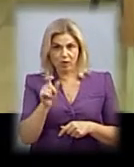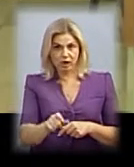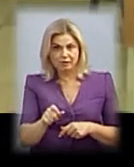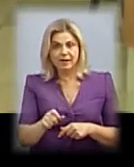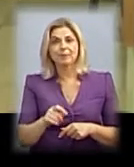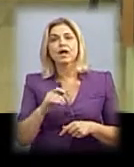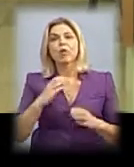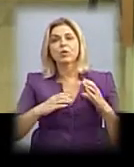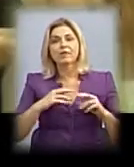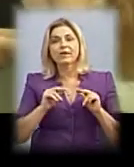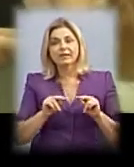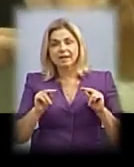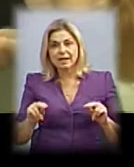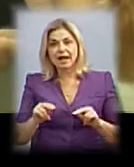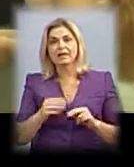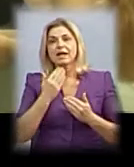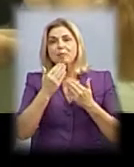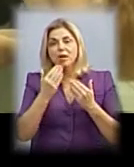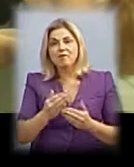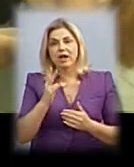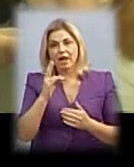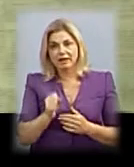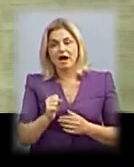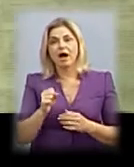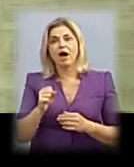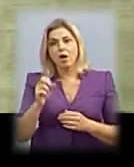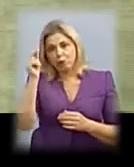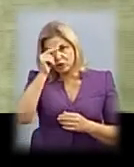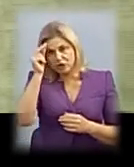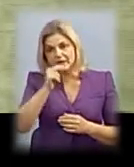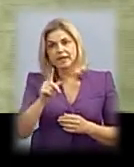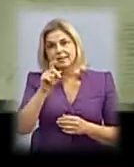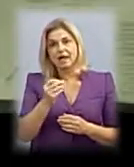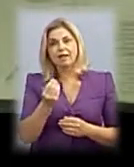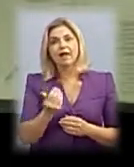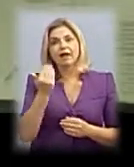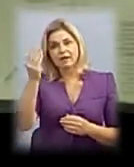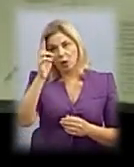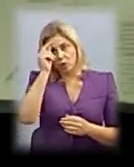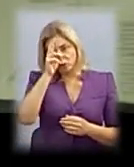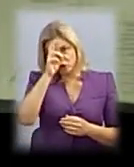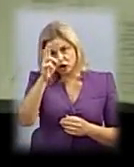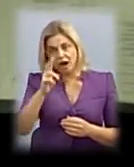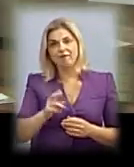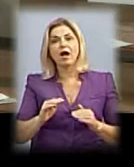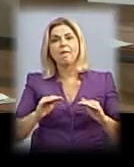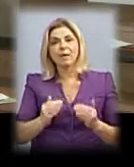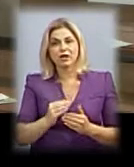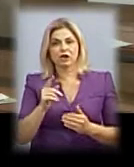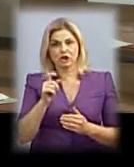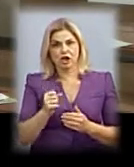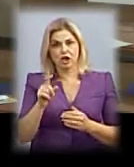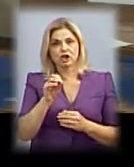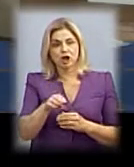університеті імені Василя Сухомлинського попит на навчальні місця за кошти держави менший, ніж у попередні роки. Ну, мабуть, із-за того, що